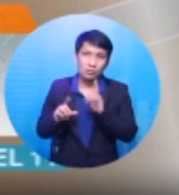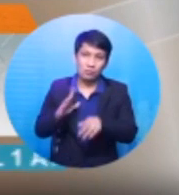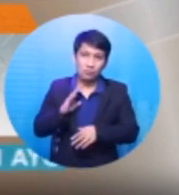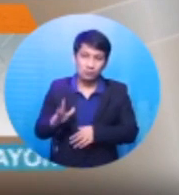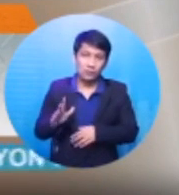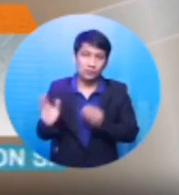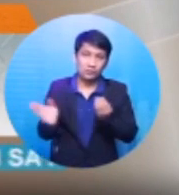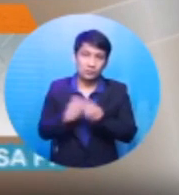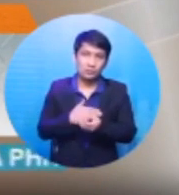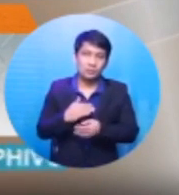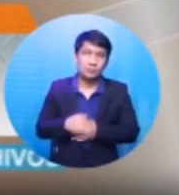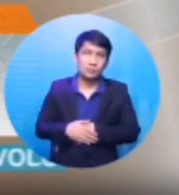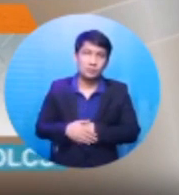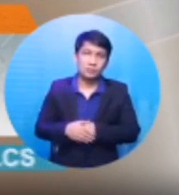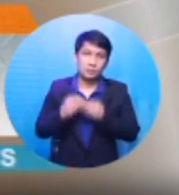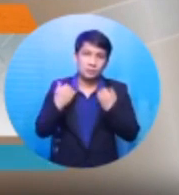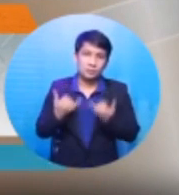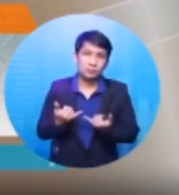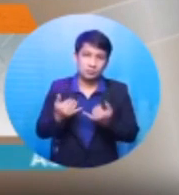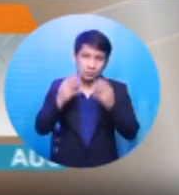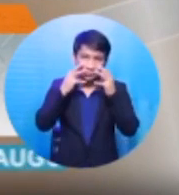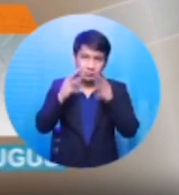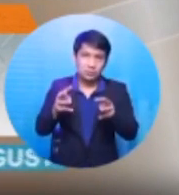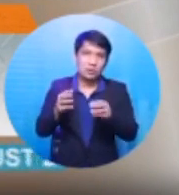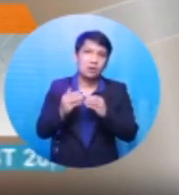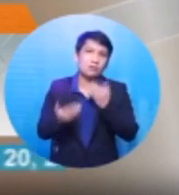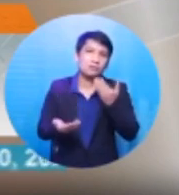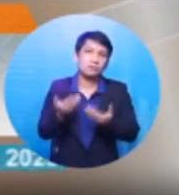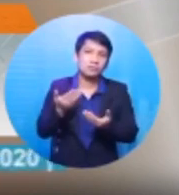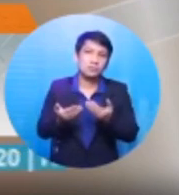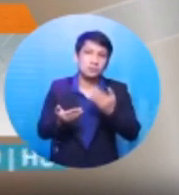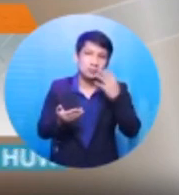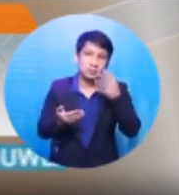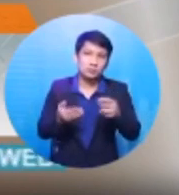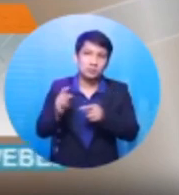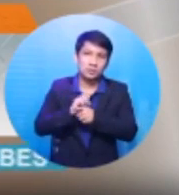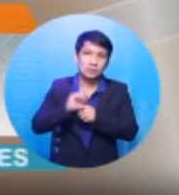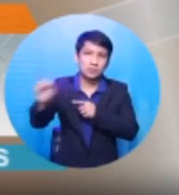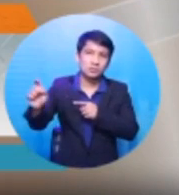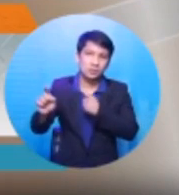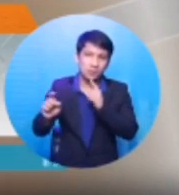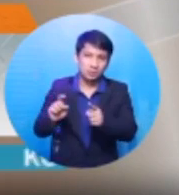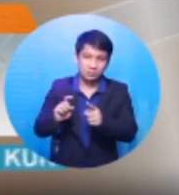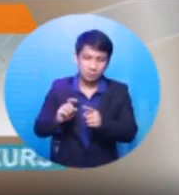sir. Ngayon, opo. Nanonood po siya, most likely, kasi nga po, nag-text na kami sa kanya